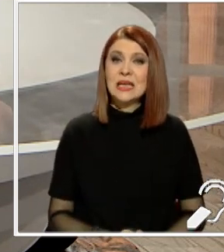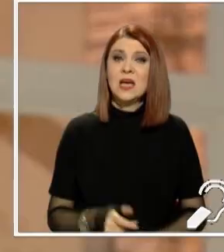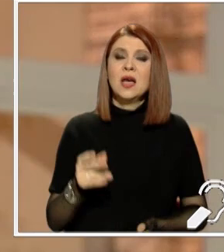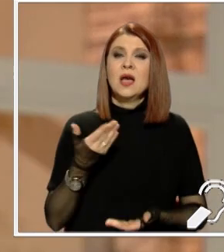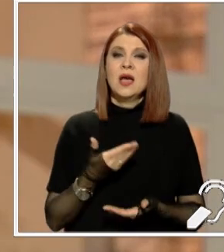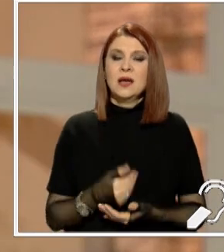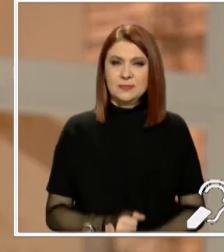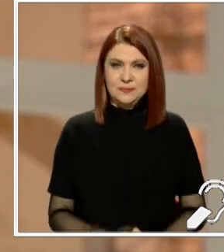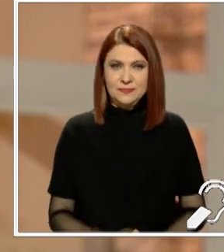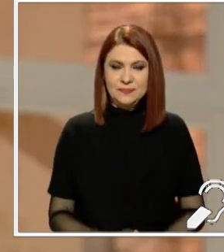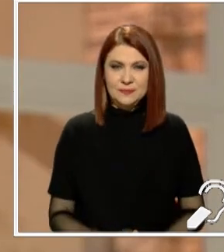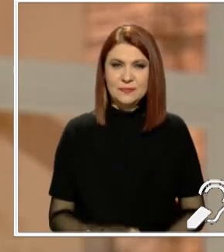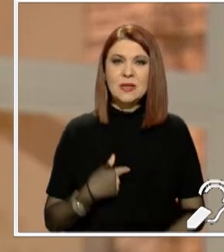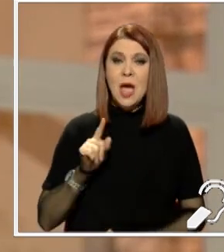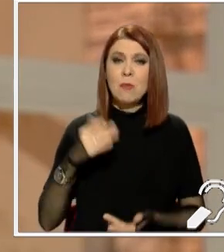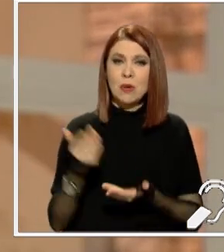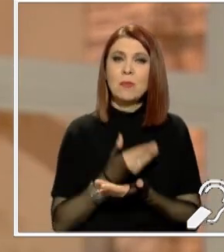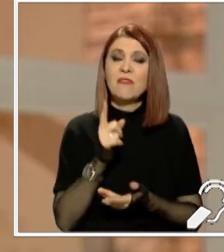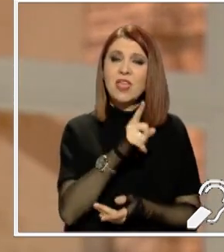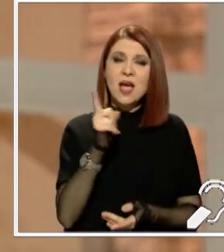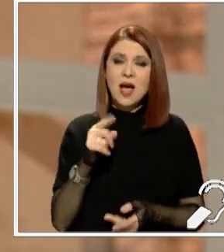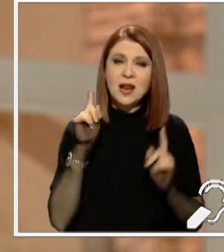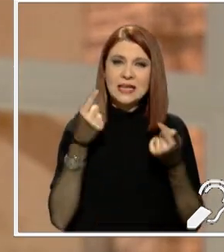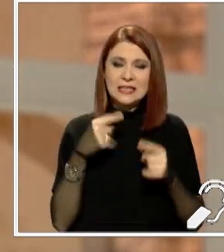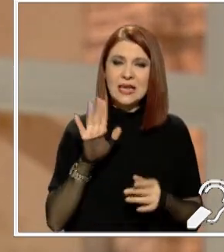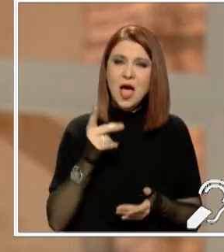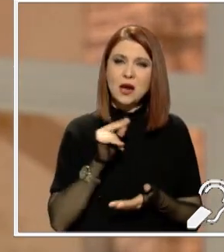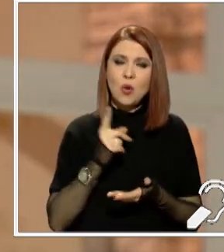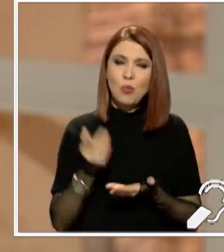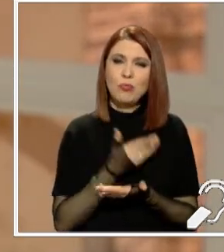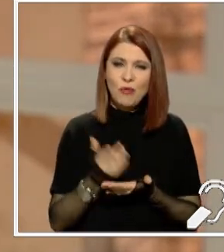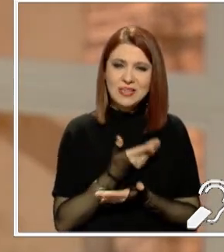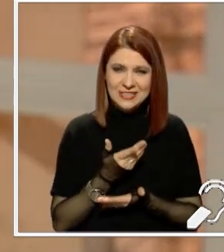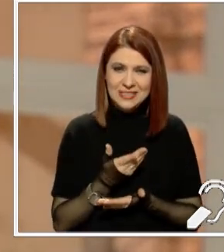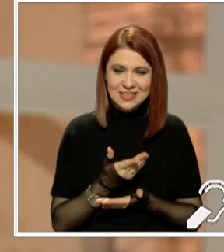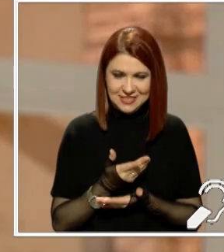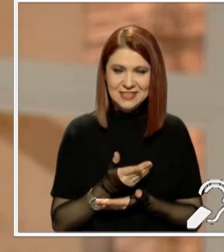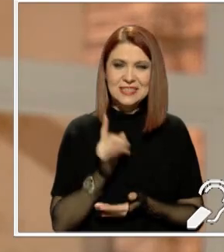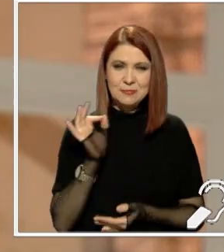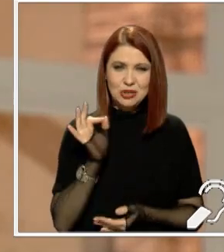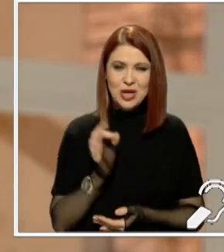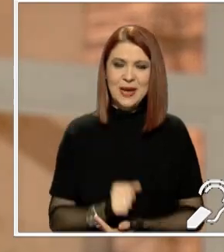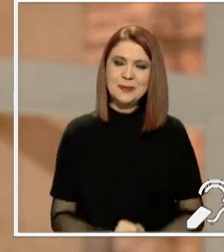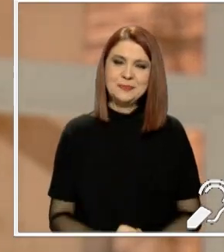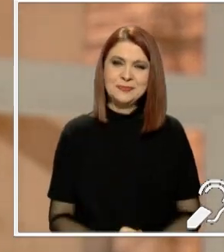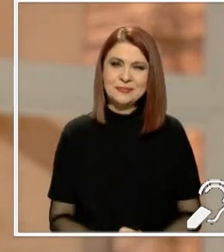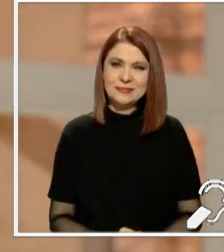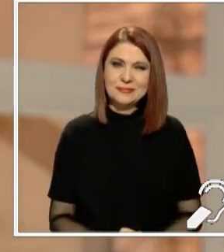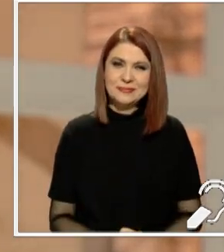compositions has a special story. Fiecare piesă are, da, fiecare piesă are o poveste